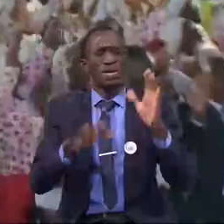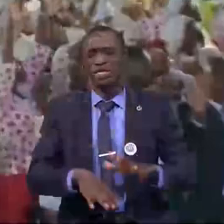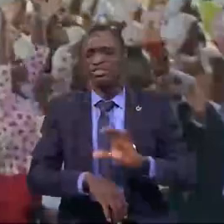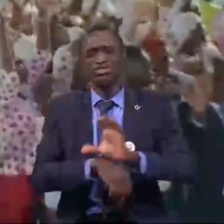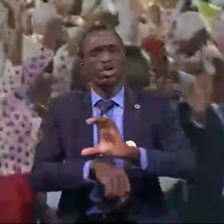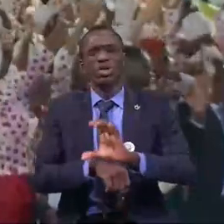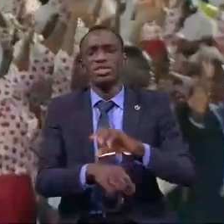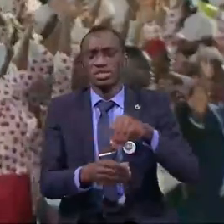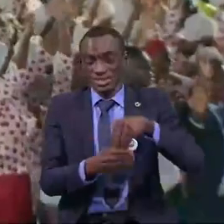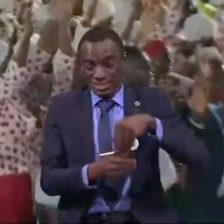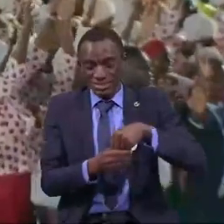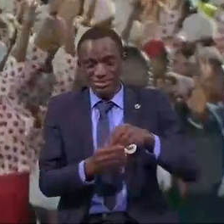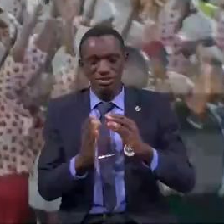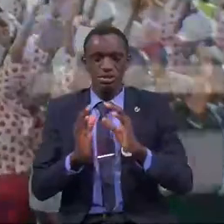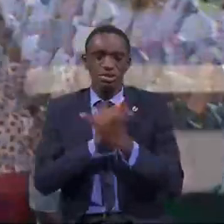Bénis l'église du Cameroun.